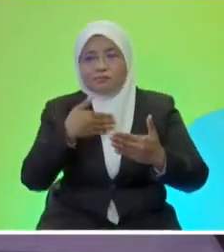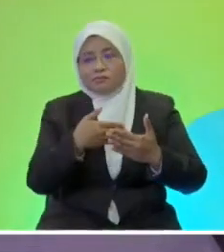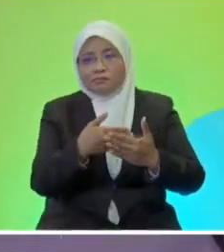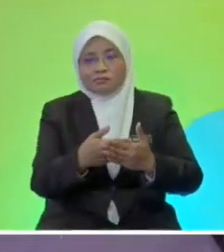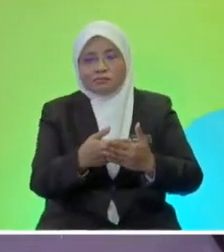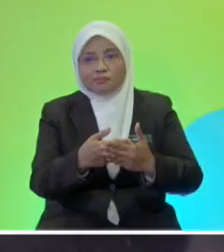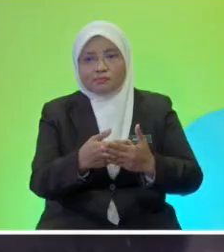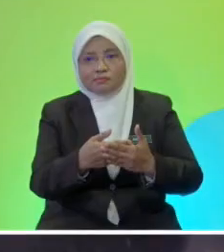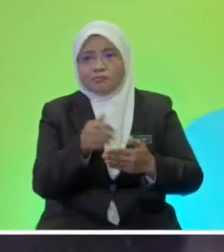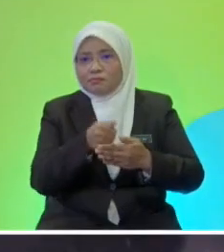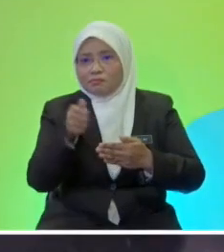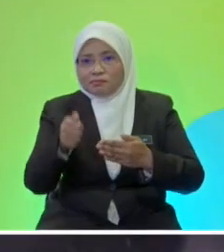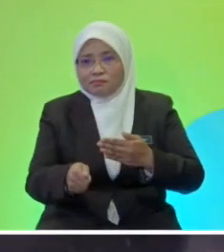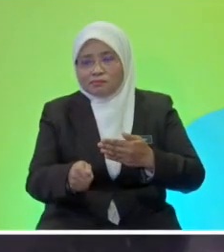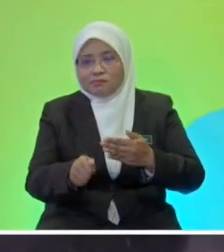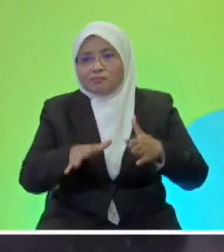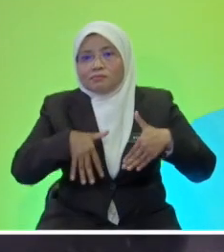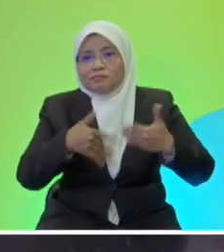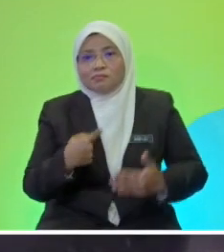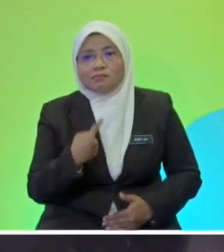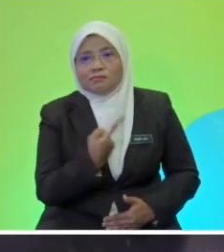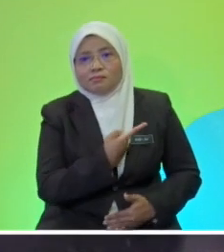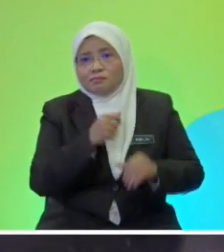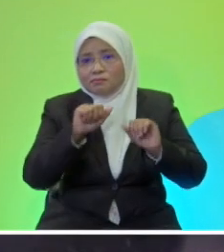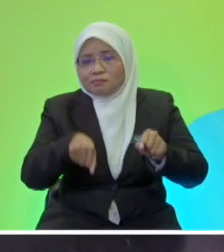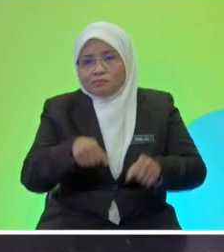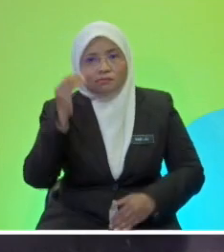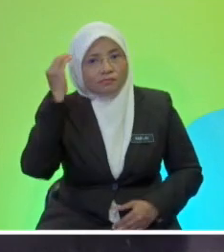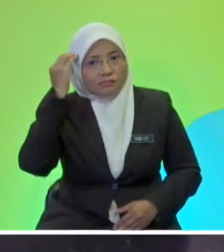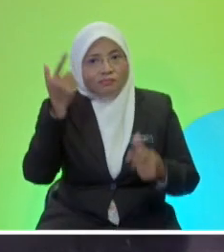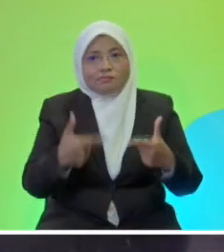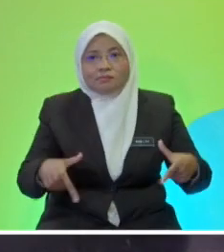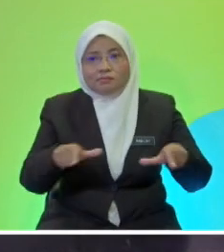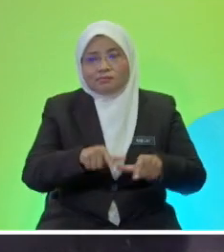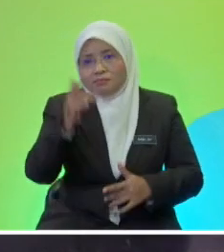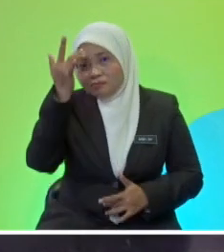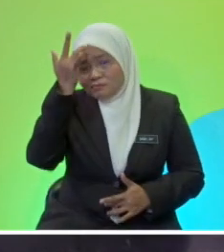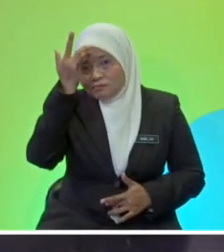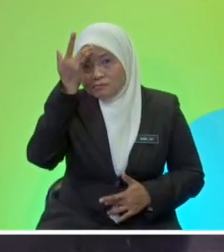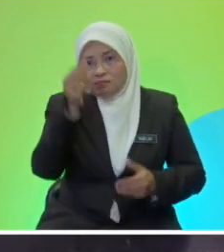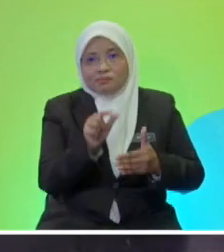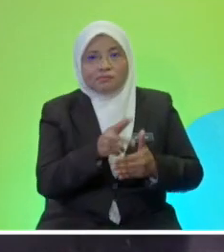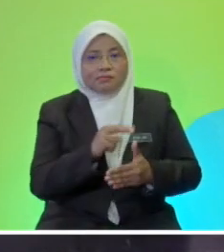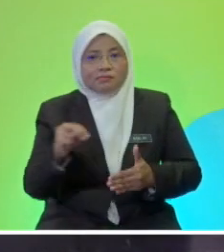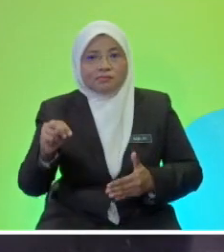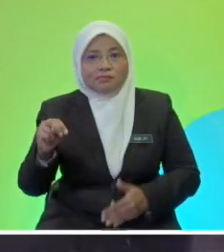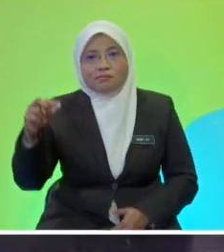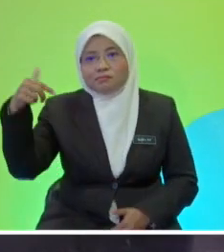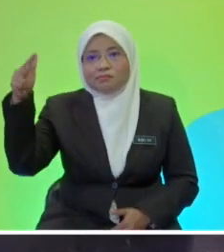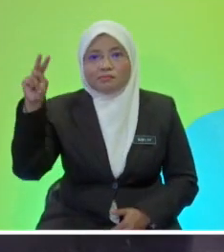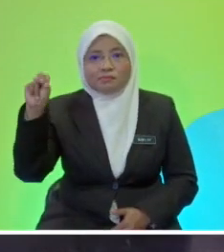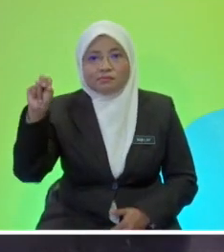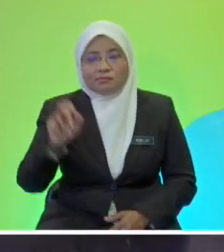kita dapat mengenal pasti berlakunya penyakit gangguan ini Oke kalau contoh